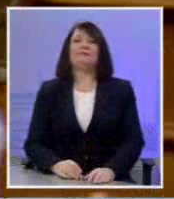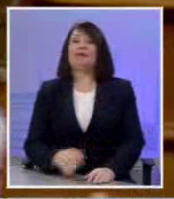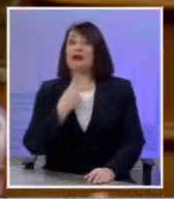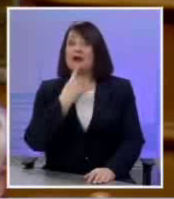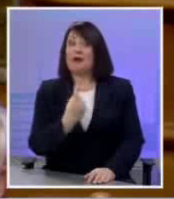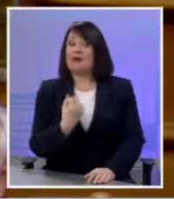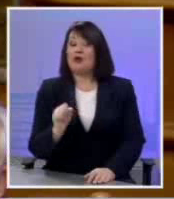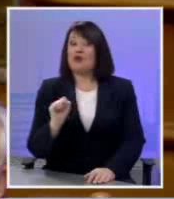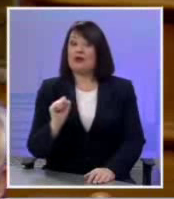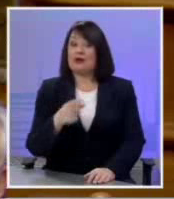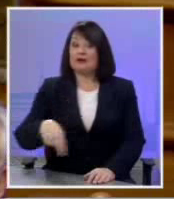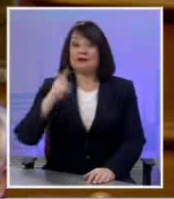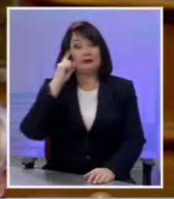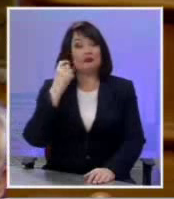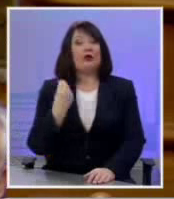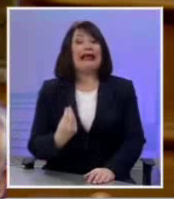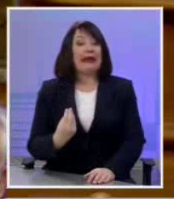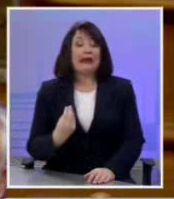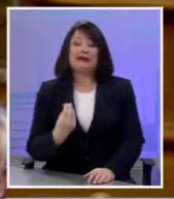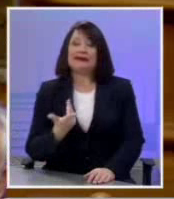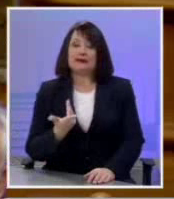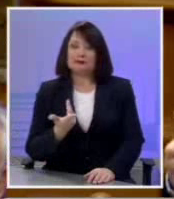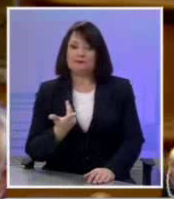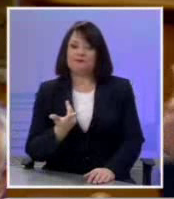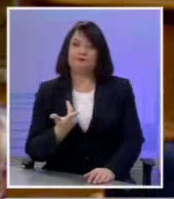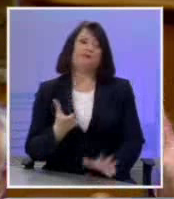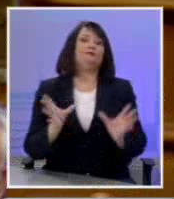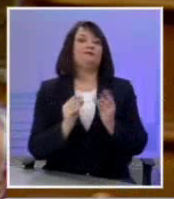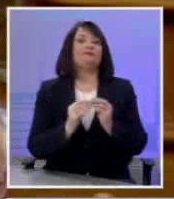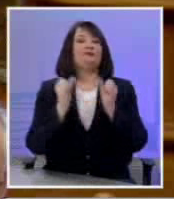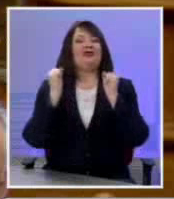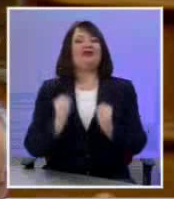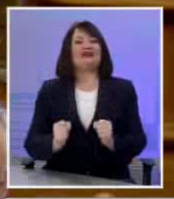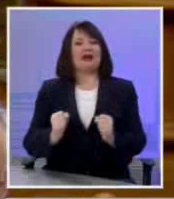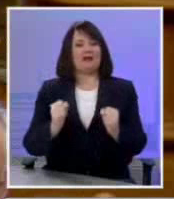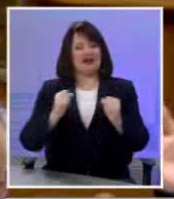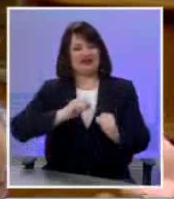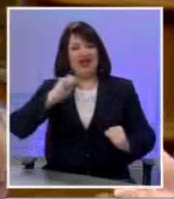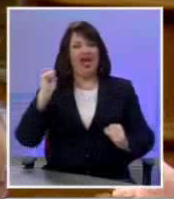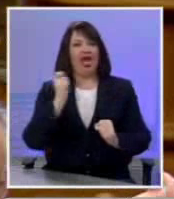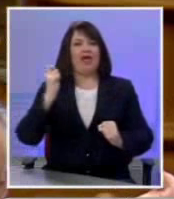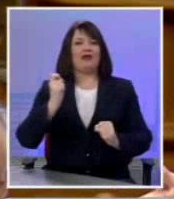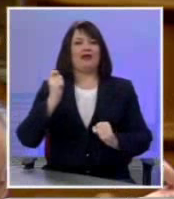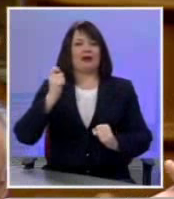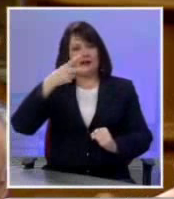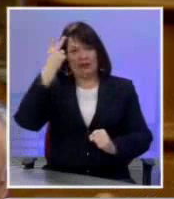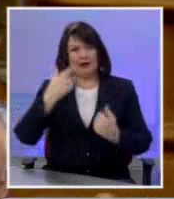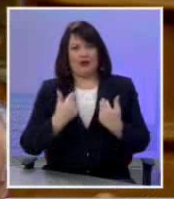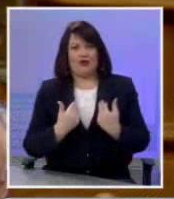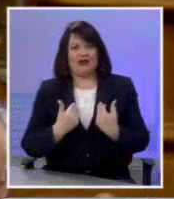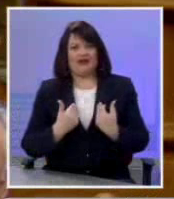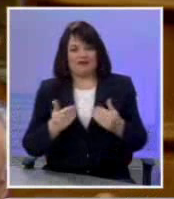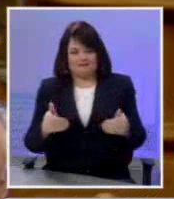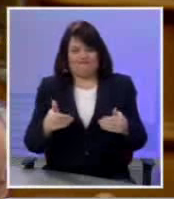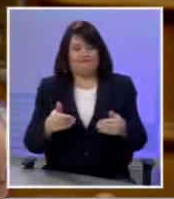καλά, διότι αφορά τα κυριαρχικά μας δικαιώματα και εκεί δεν μπορούμε να κάνουμε εκτόσεις, είναι